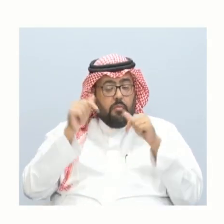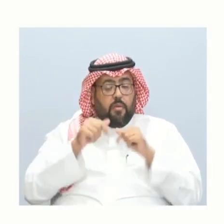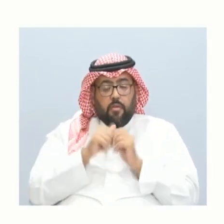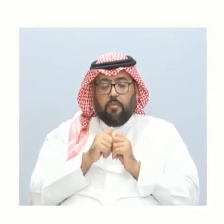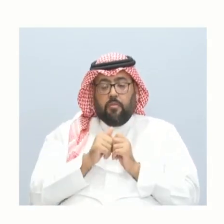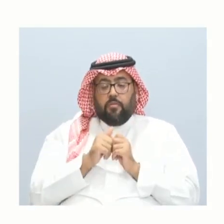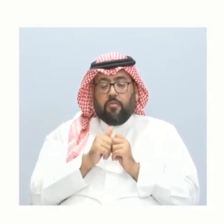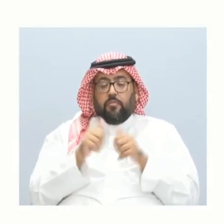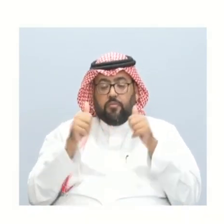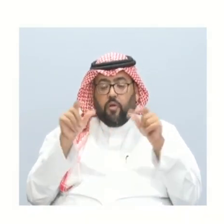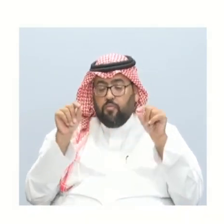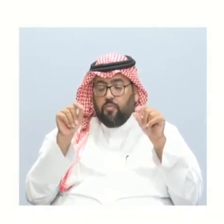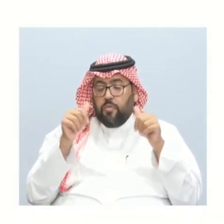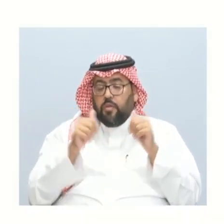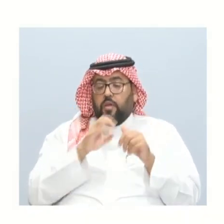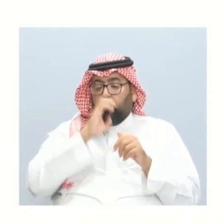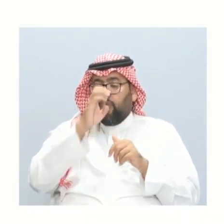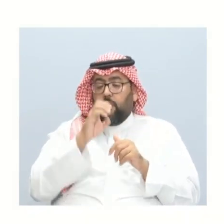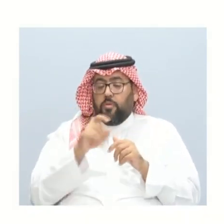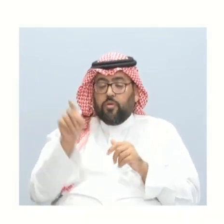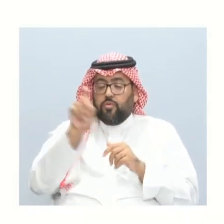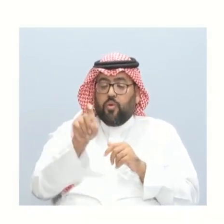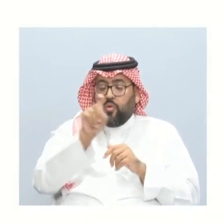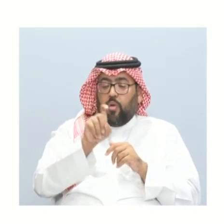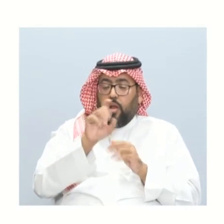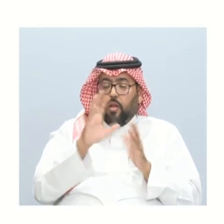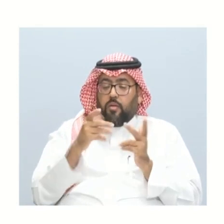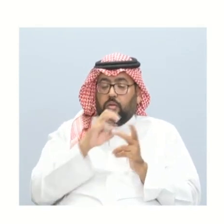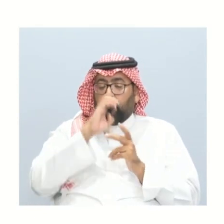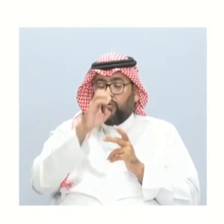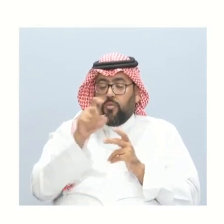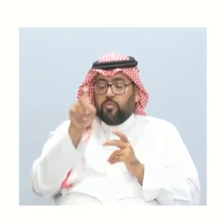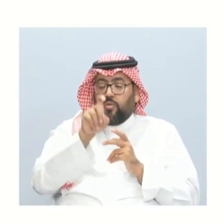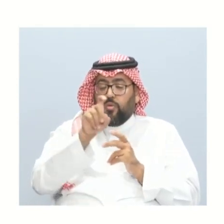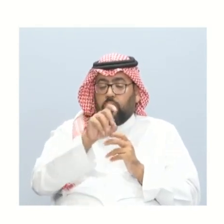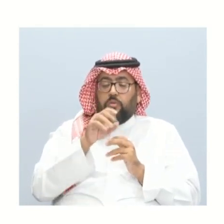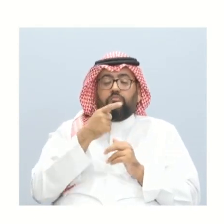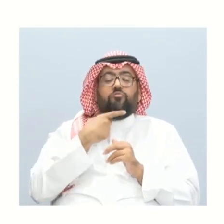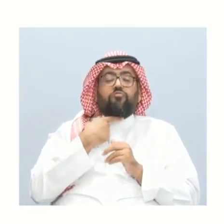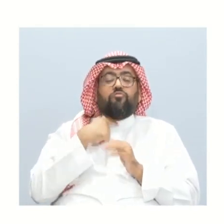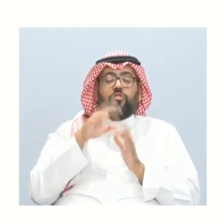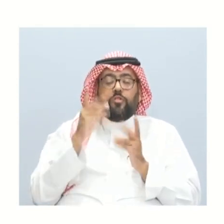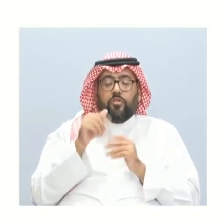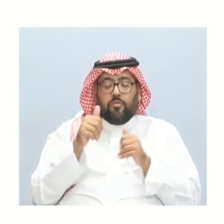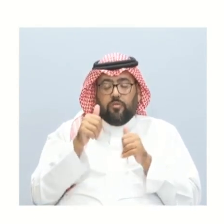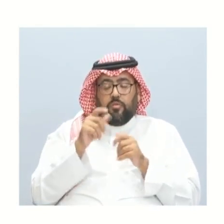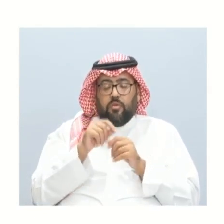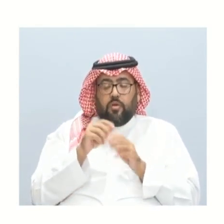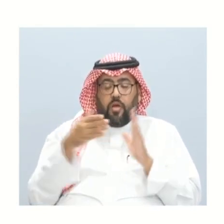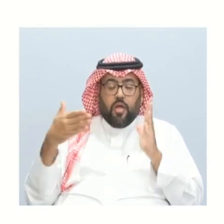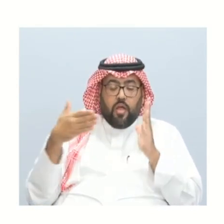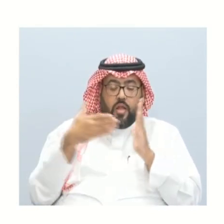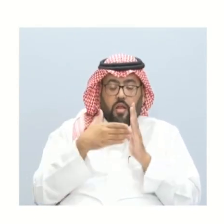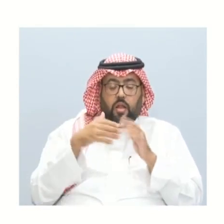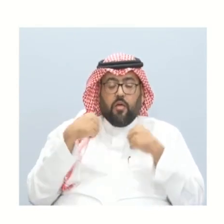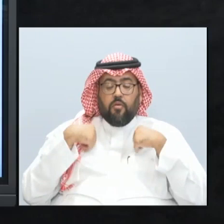اليوم ايها الابطال الاجابه عن الاسئله حسب المطلوب بارك الله فيكم الى هنا